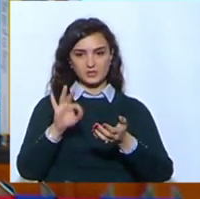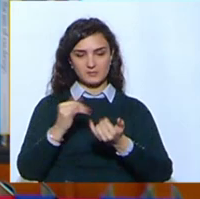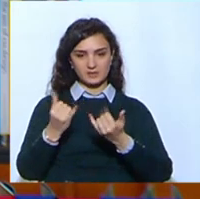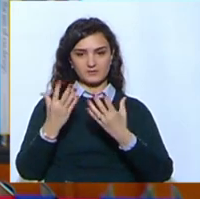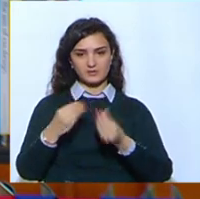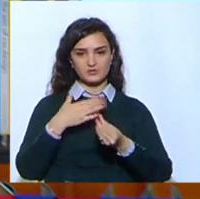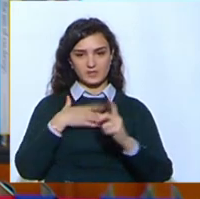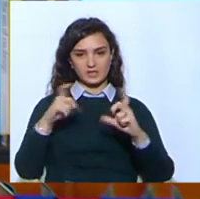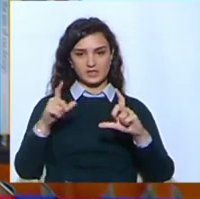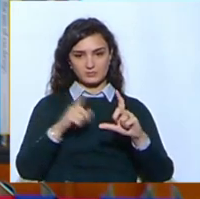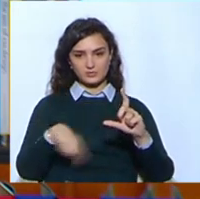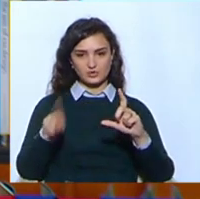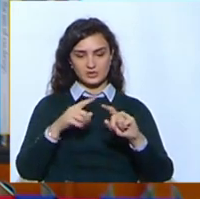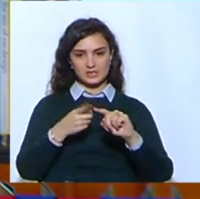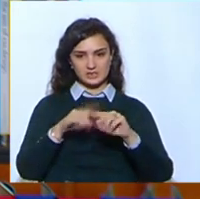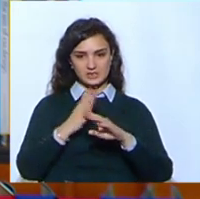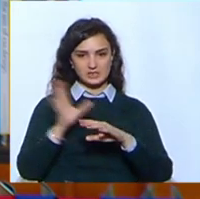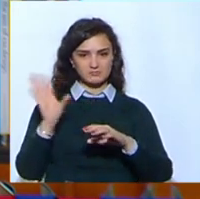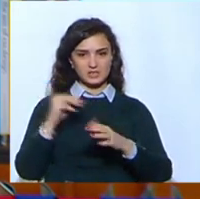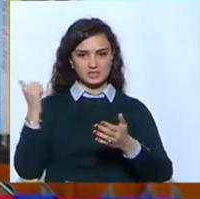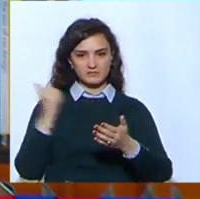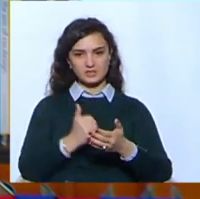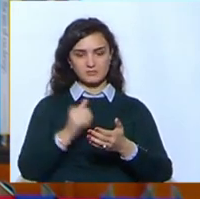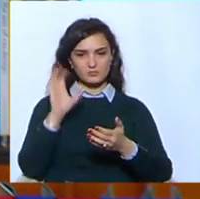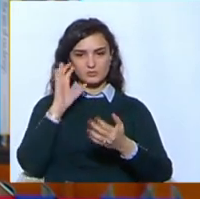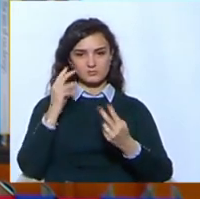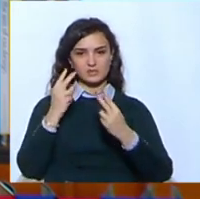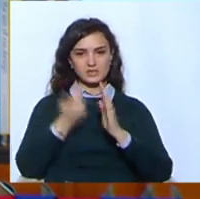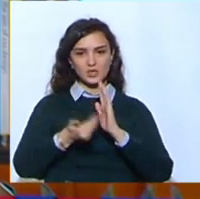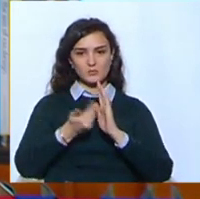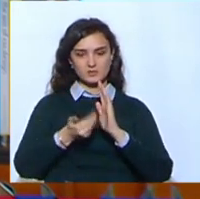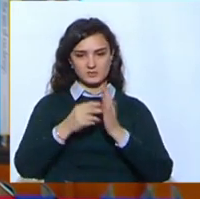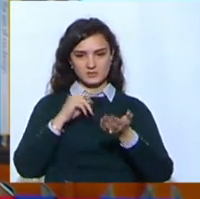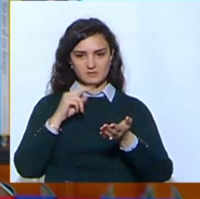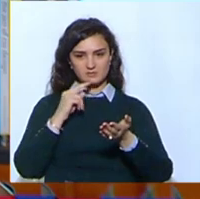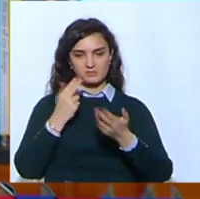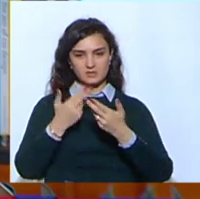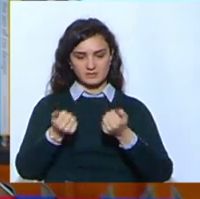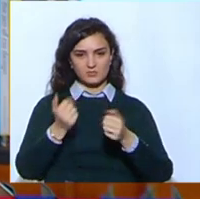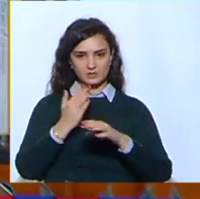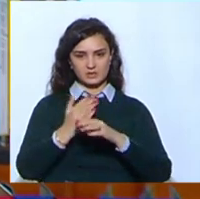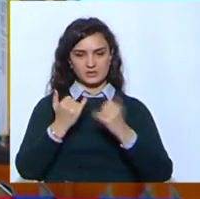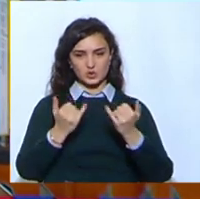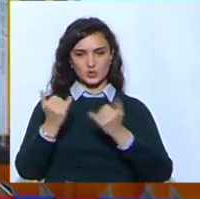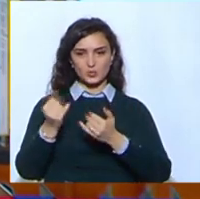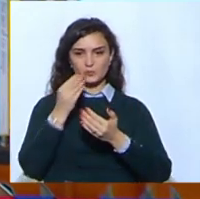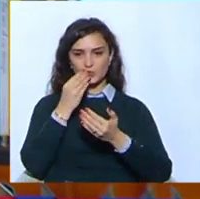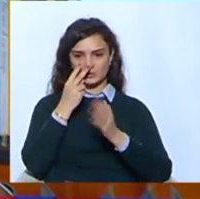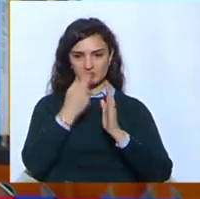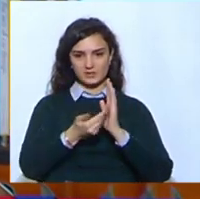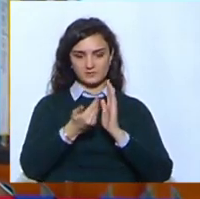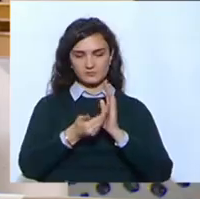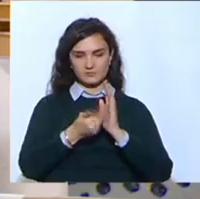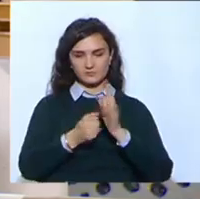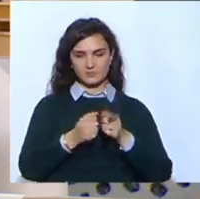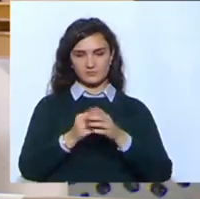დღევანდელ ჩვენს თებს, ის არის მთელი კვირის განმავლობაში მოსმენილი რეკომენდაციების გათვალისწინებით და ცხადი არის სეზონური პროდუქტების წარმოდგენილი.